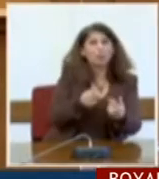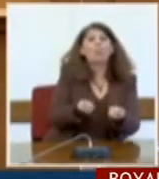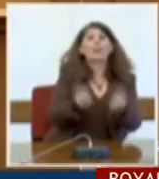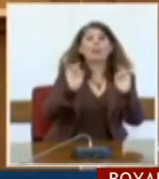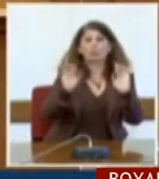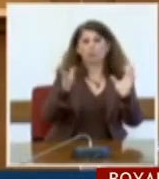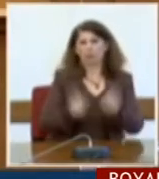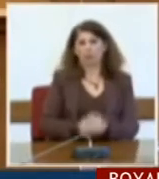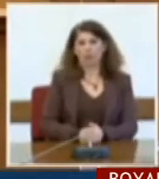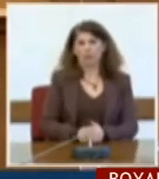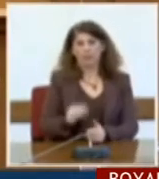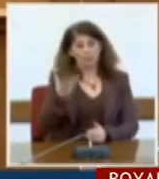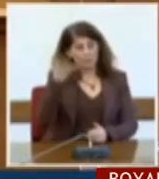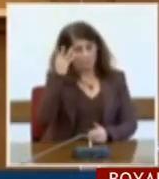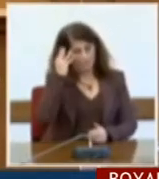Διότι μαθαίνω